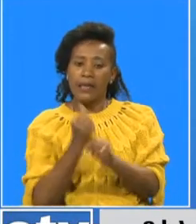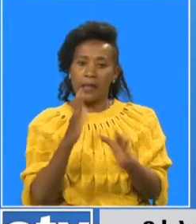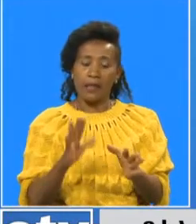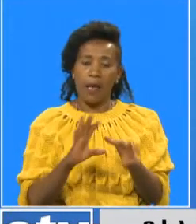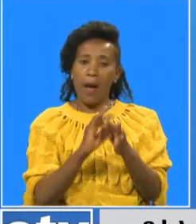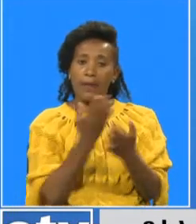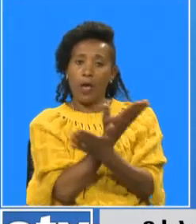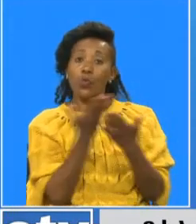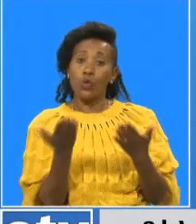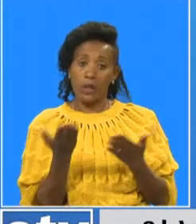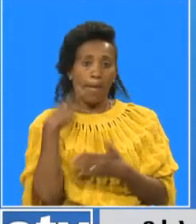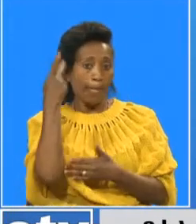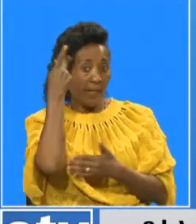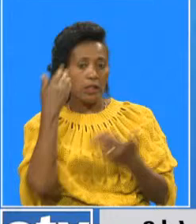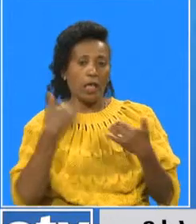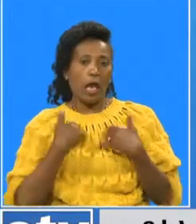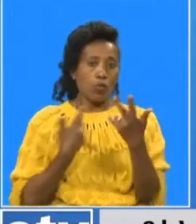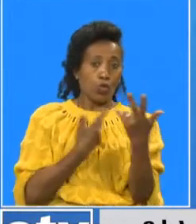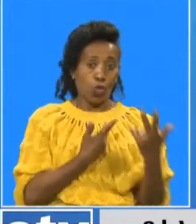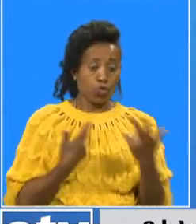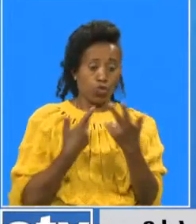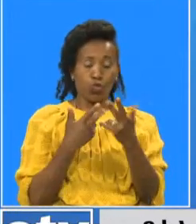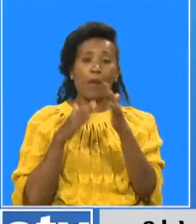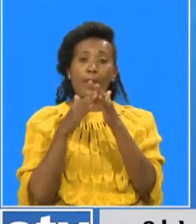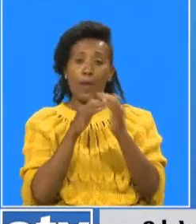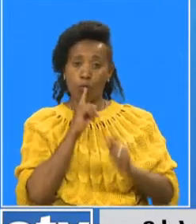የሰራተኛና ማህበራዊ ጉዳይ ሚኒስቴር ያሉበት የሚመሩት